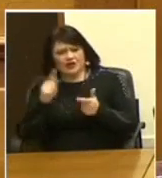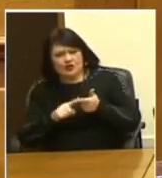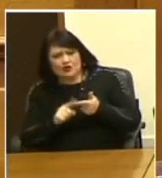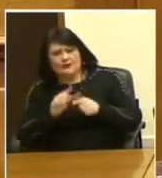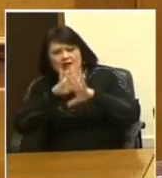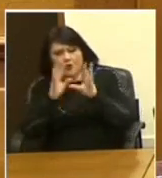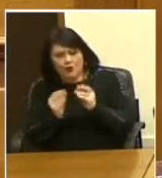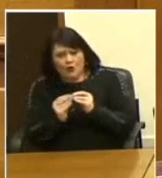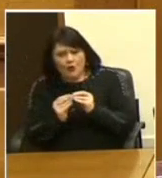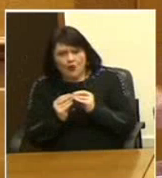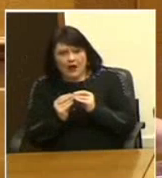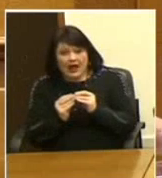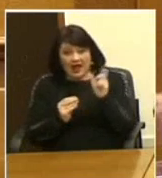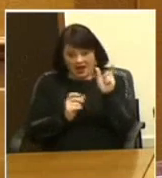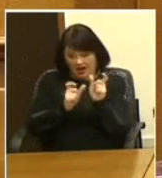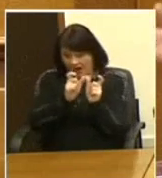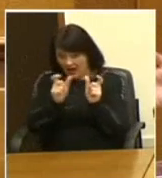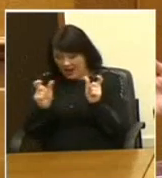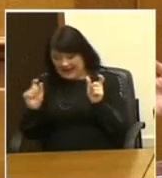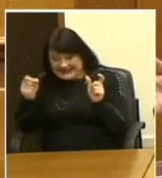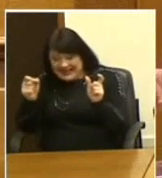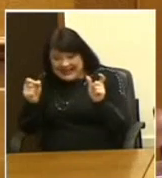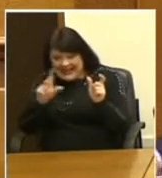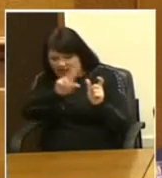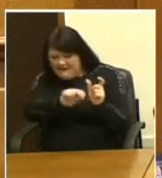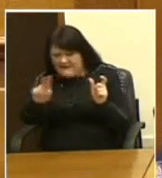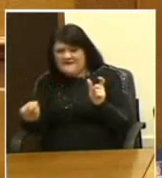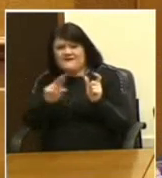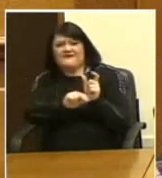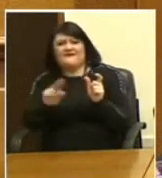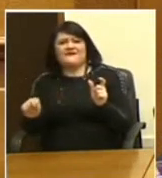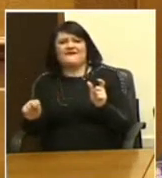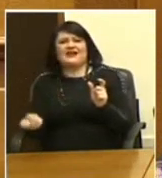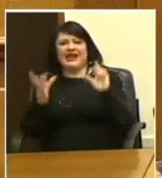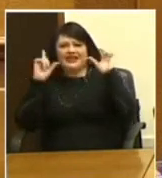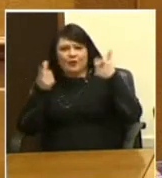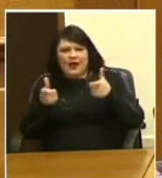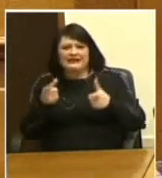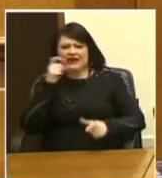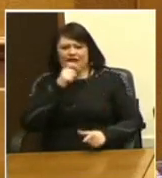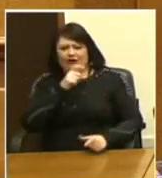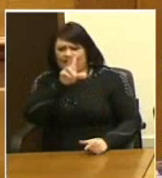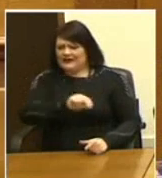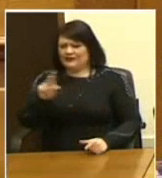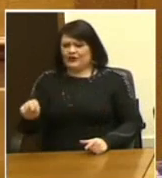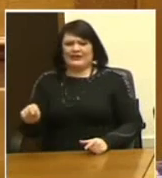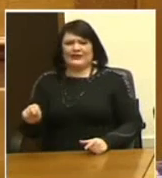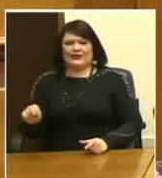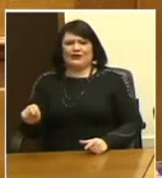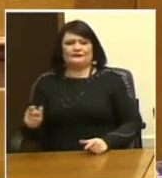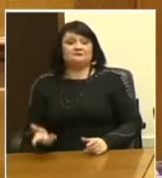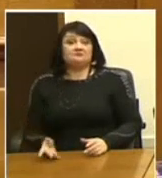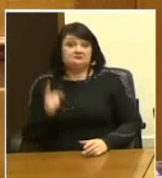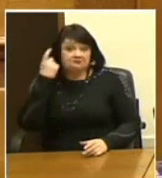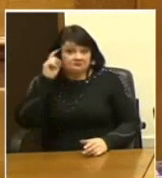από την πρώτη λέξη ως την τελευταία τελεία ταυτόσιμη με την κριτική του κύριου Μητσοτάκη. Δεν ξέρω αν γι' αυτό τους δώσατε